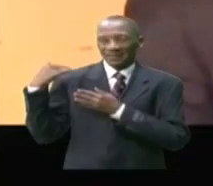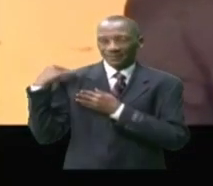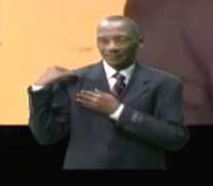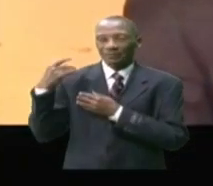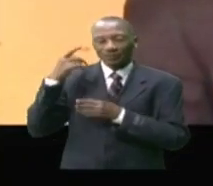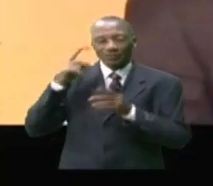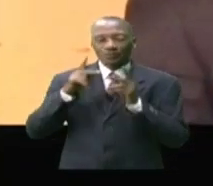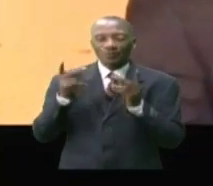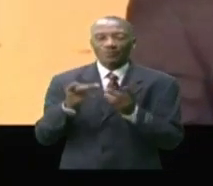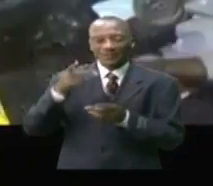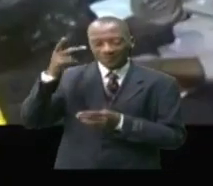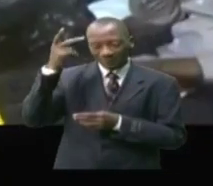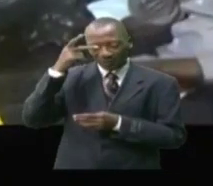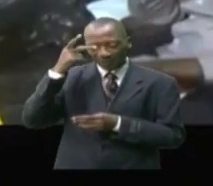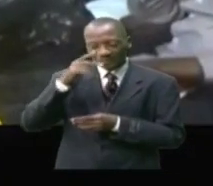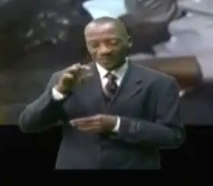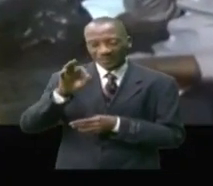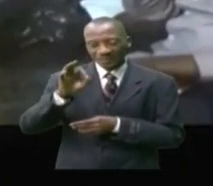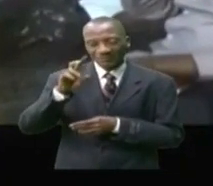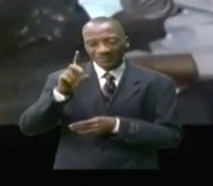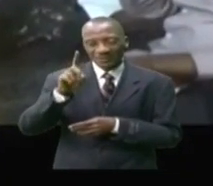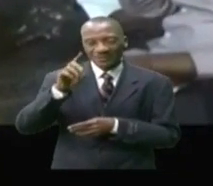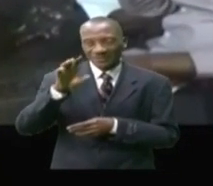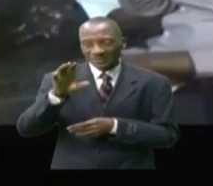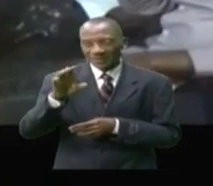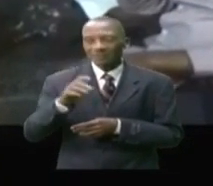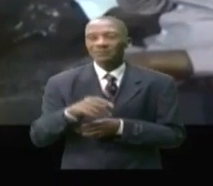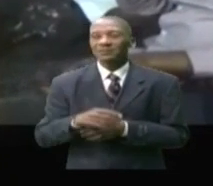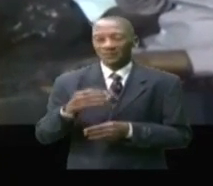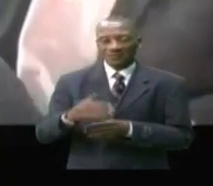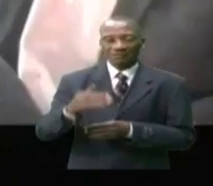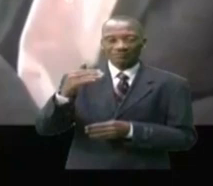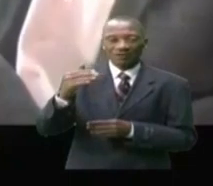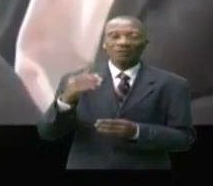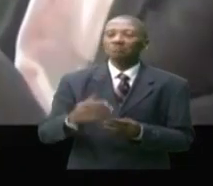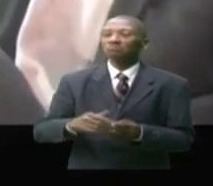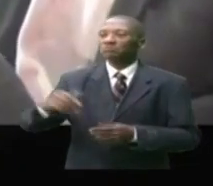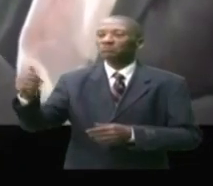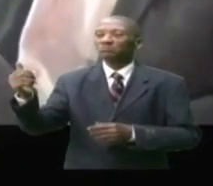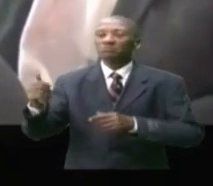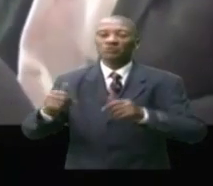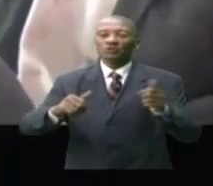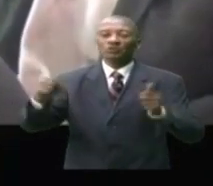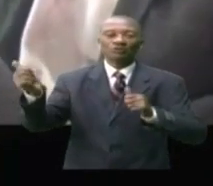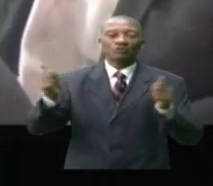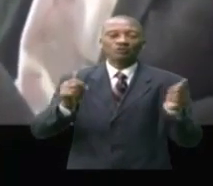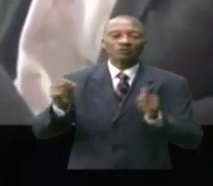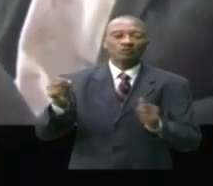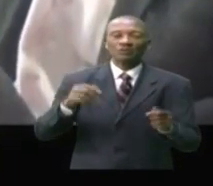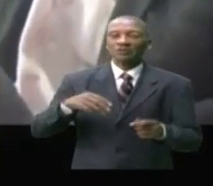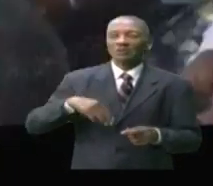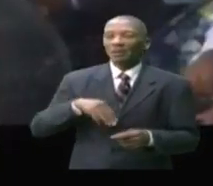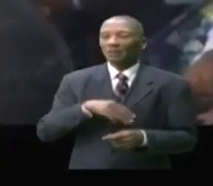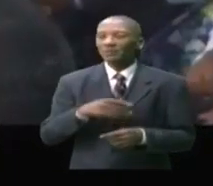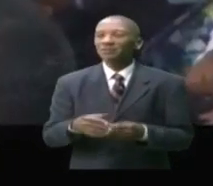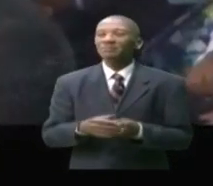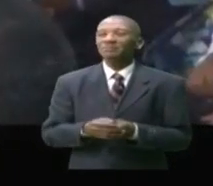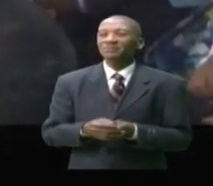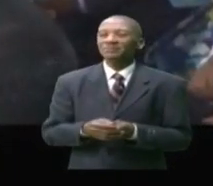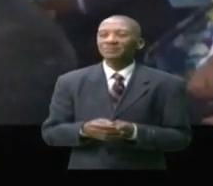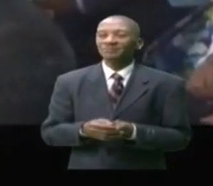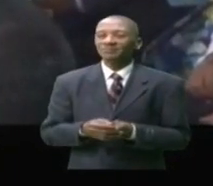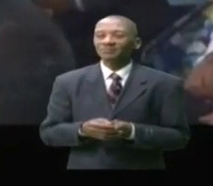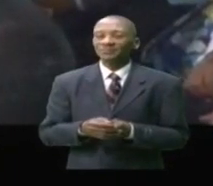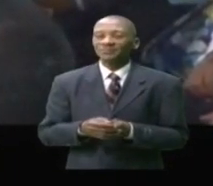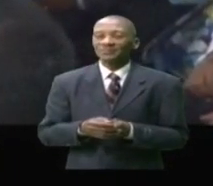surtout prendre le courage de réaliser des réformes audacieuses indispensables qui s'imposent pour s'en sortir durablement